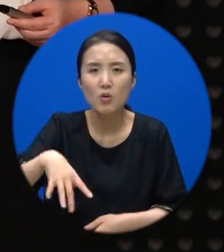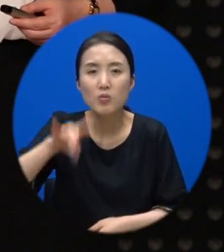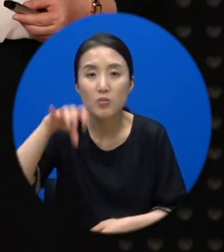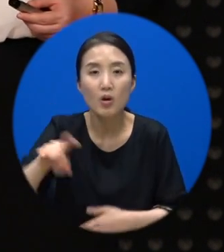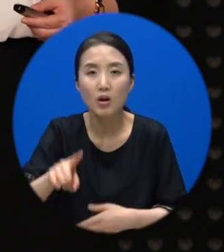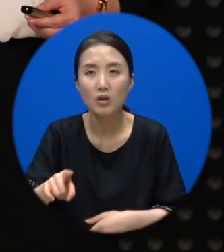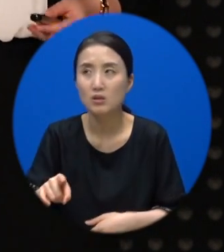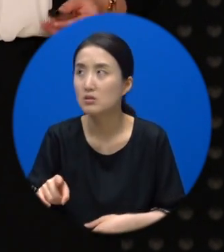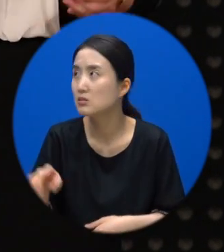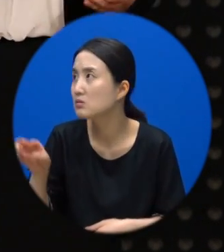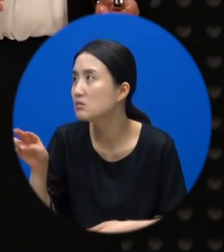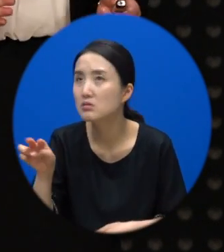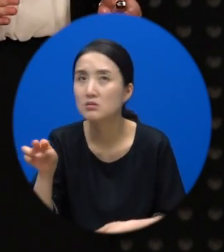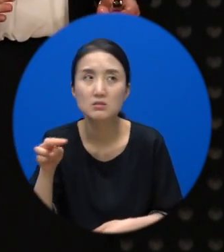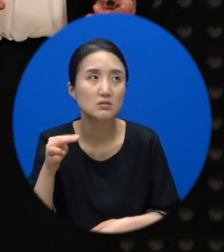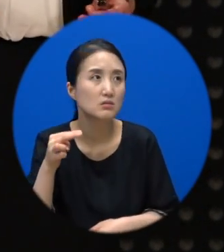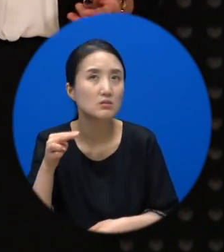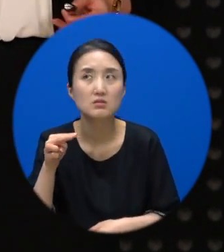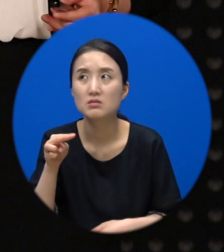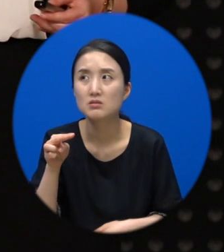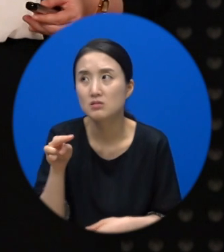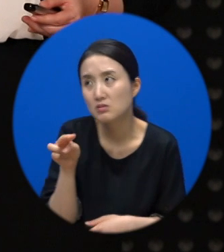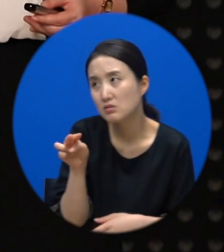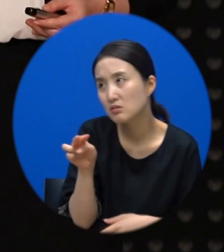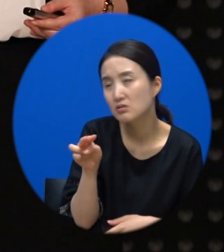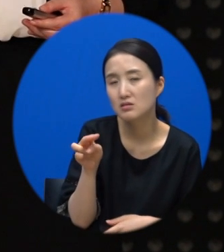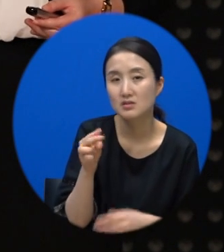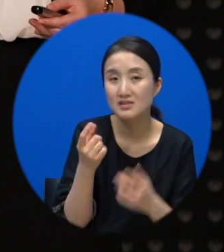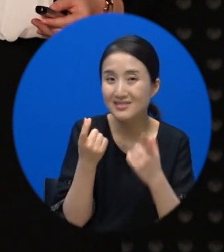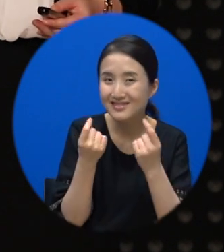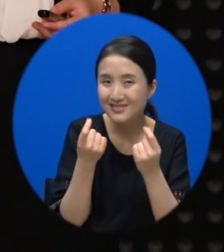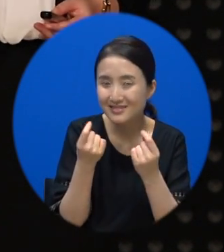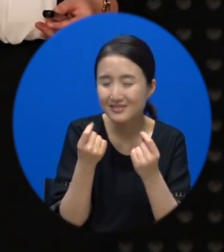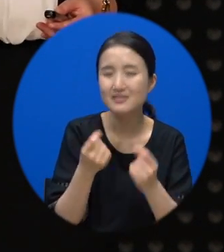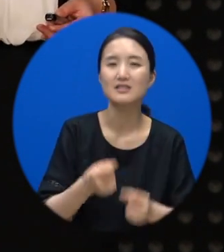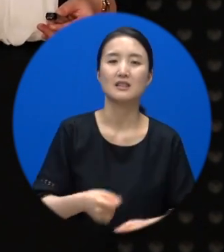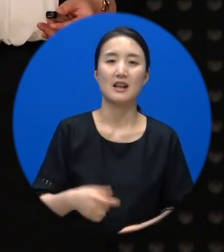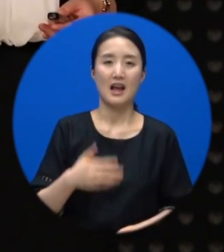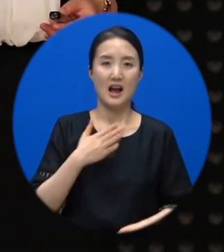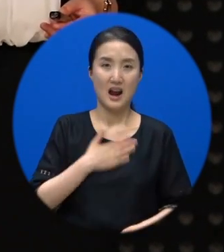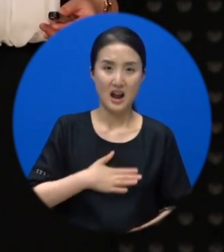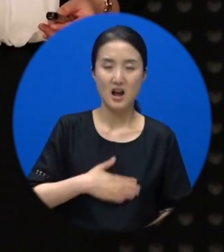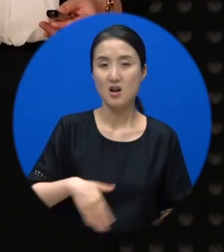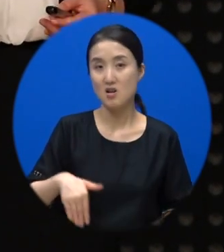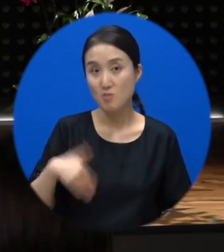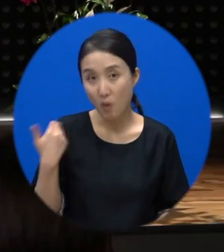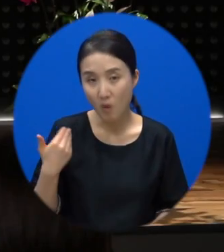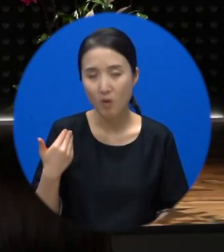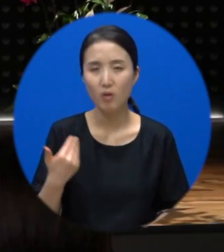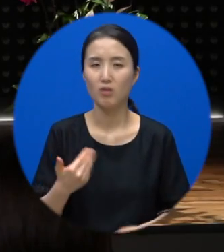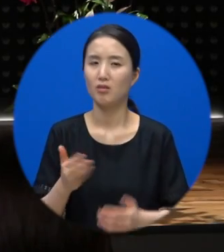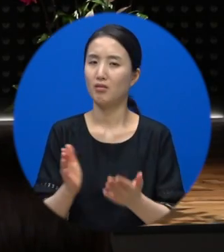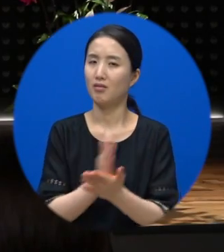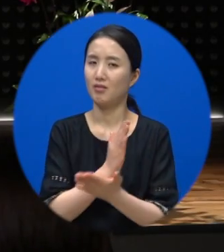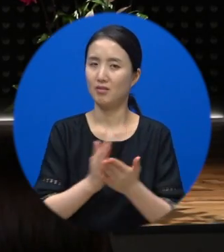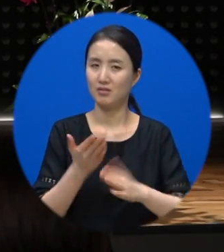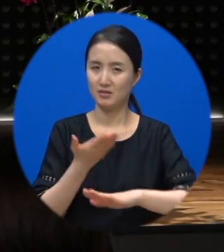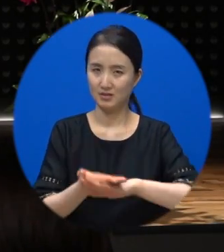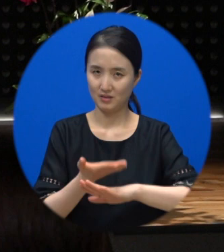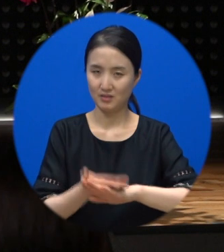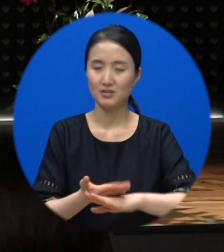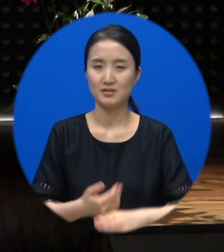번이라도 해본 일 근처에 갔을 때, 우리의 자신감은 완전히 180도 다릅니다. 경험이